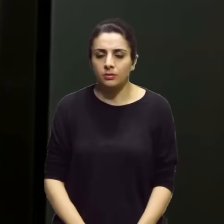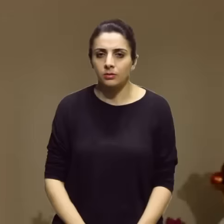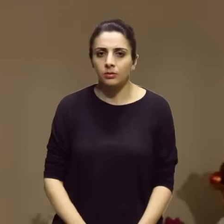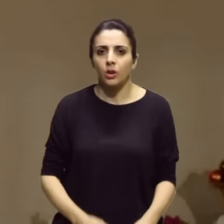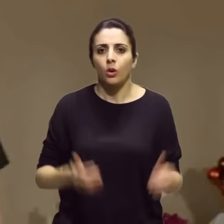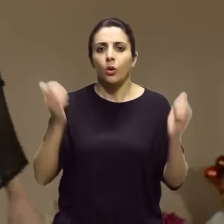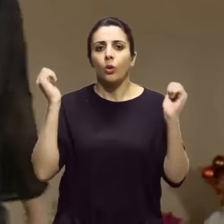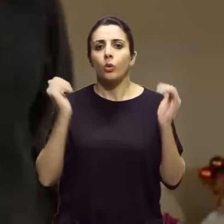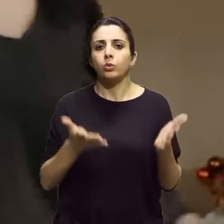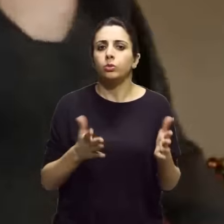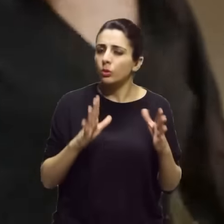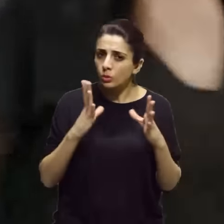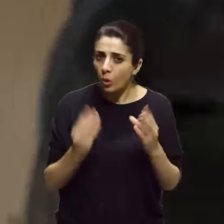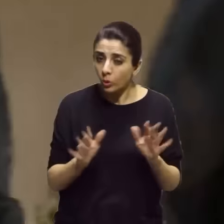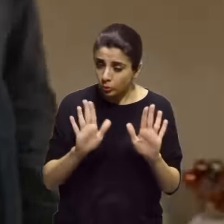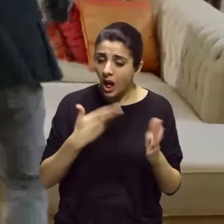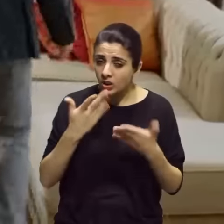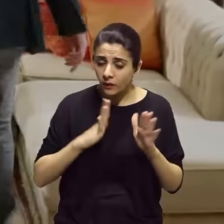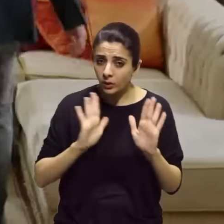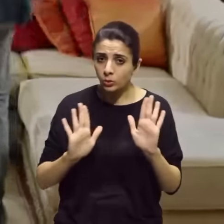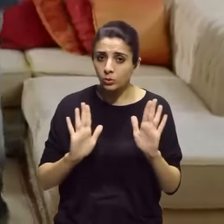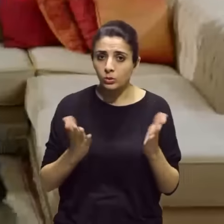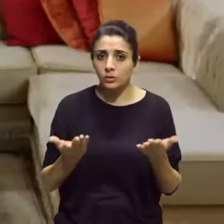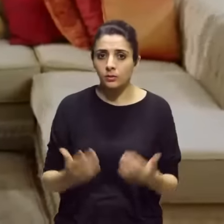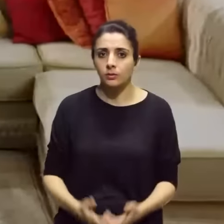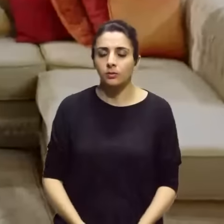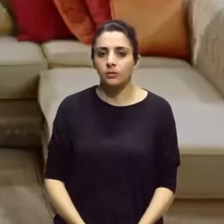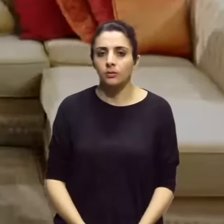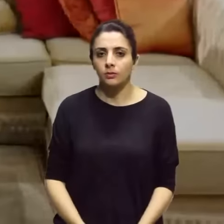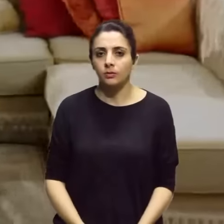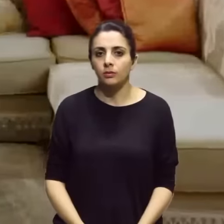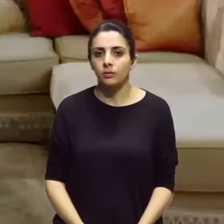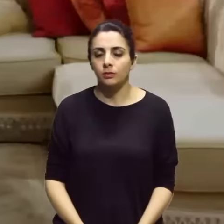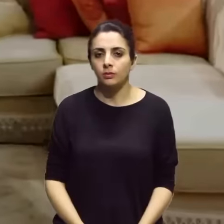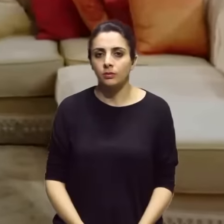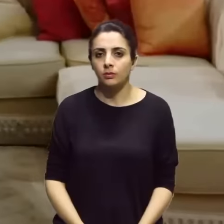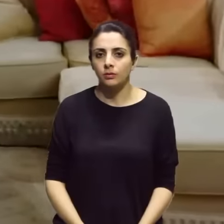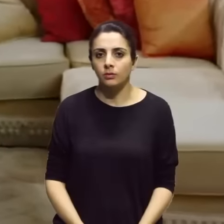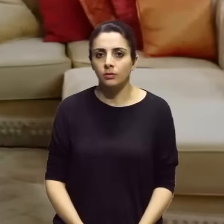Of Allah'ım. Ne oluyor ya? Ya dur, anlatacağım. Dur. Koltuğa geçtiler.